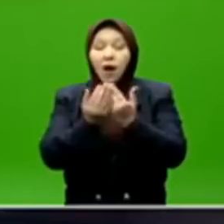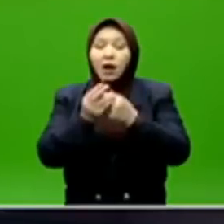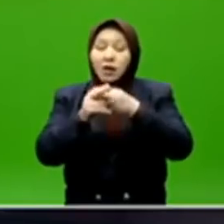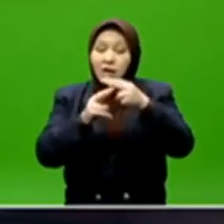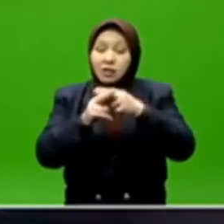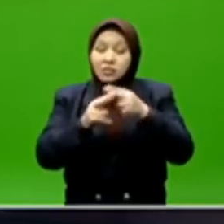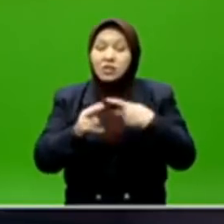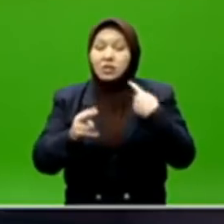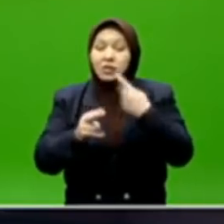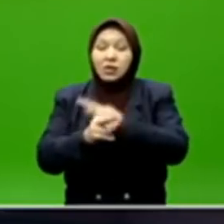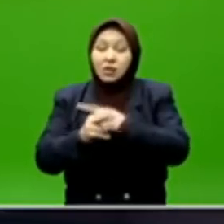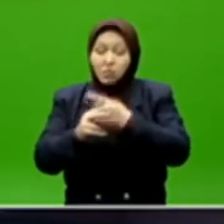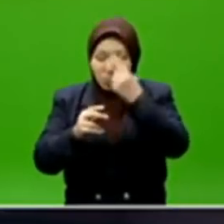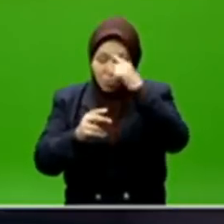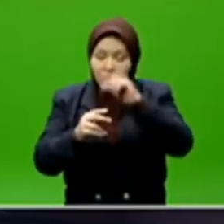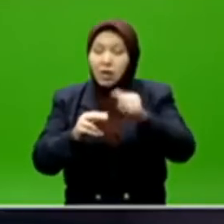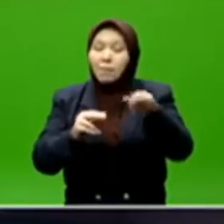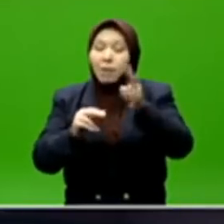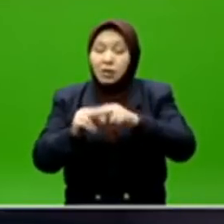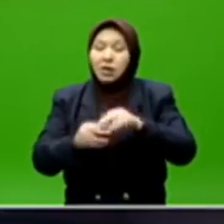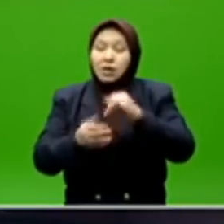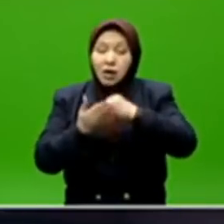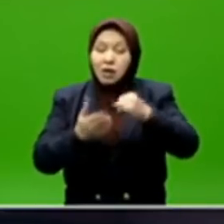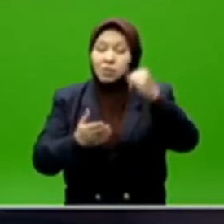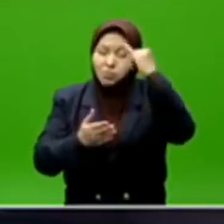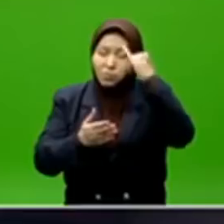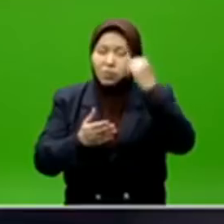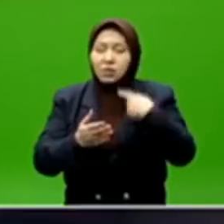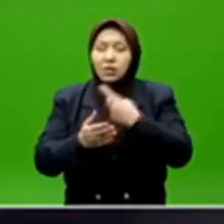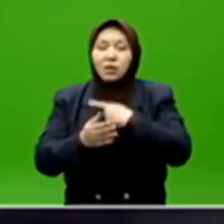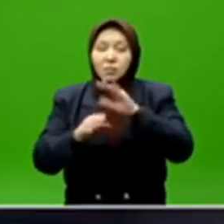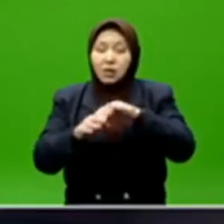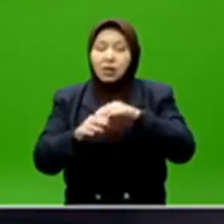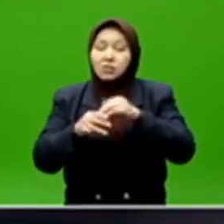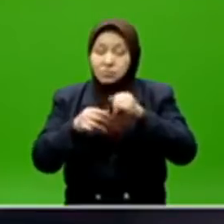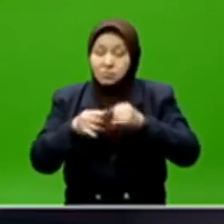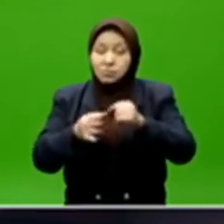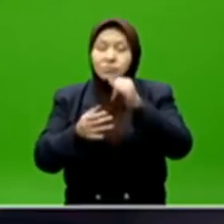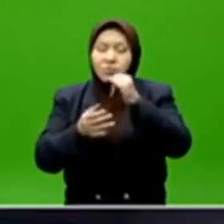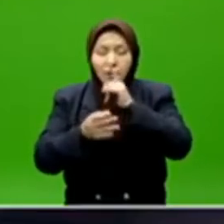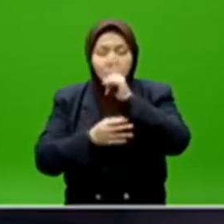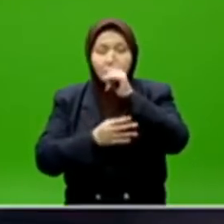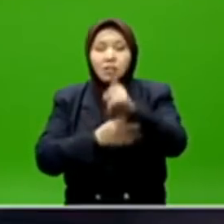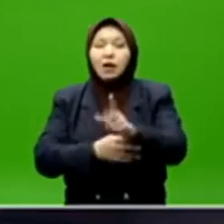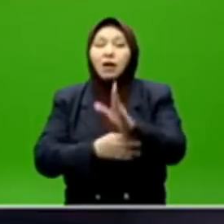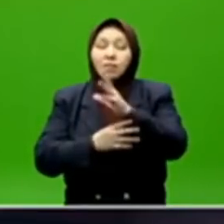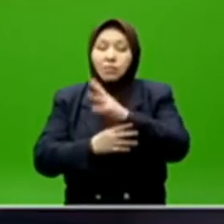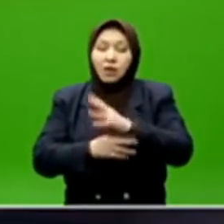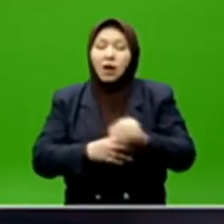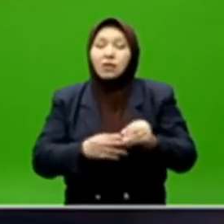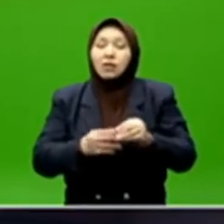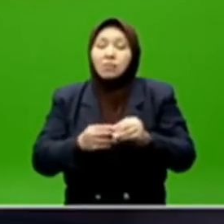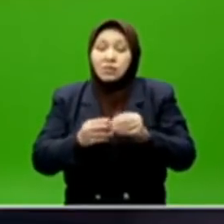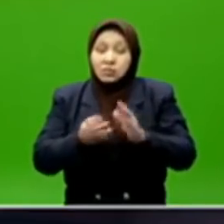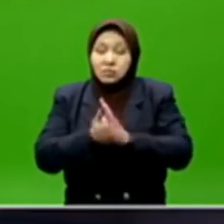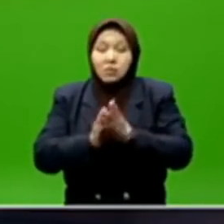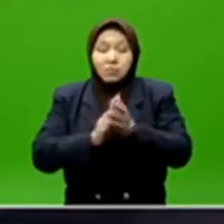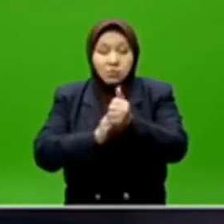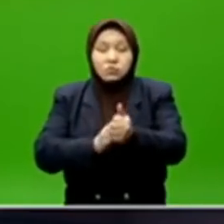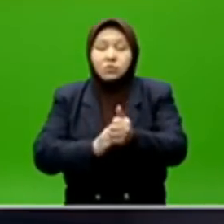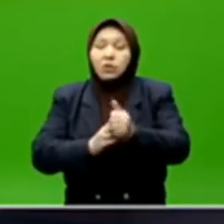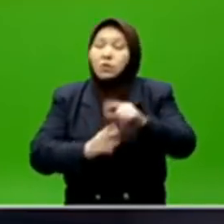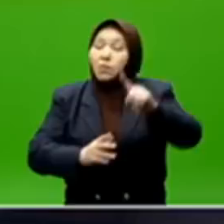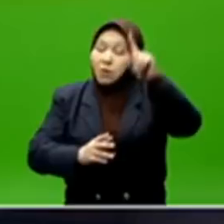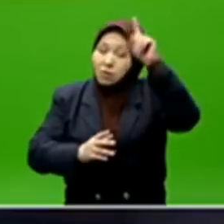ilma lana illa ma 'allamtana innaka antal alimul hakim. Rabbi zidni ilma. Wahai